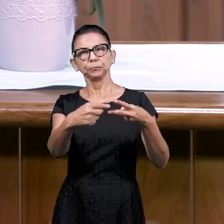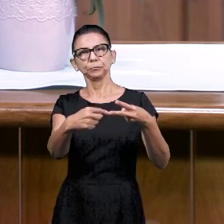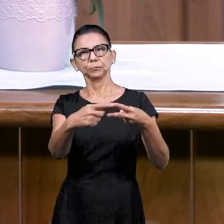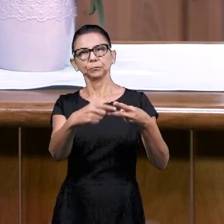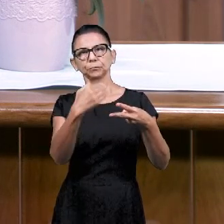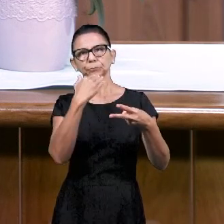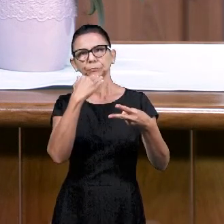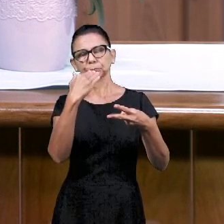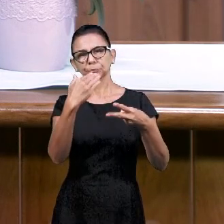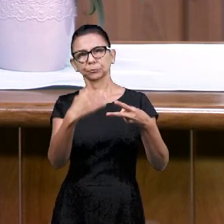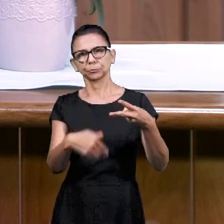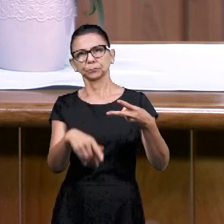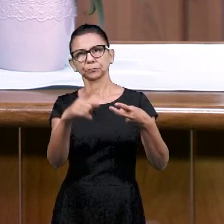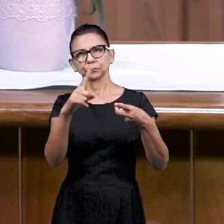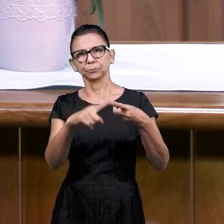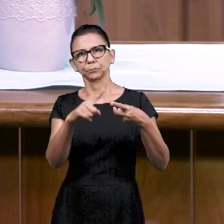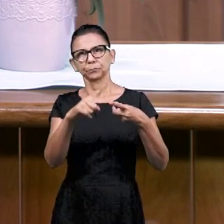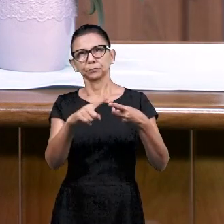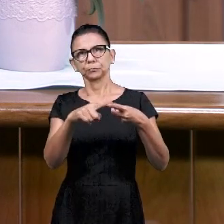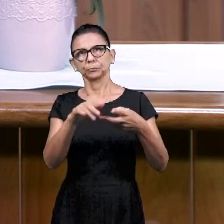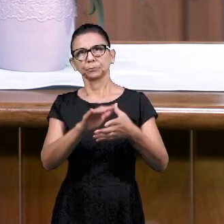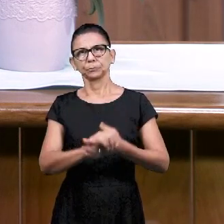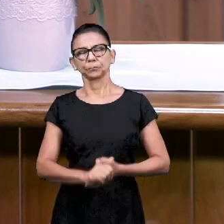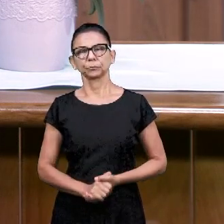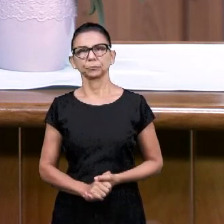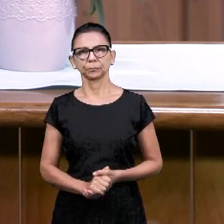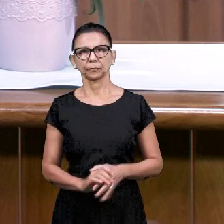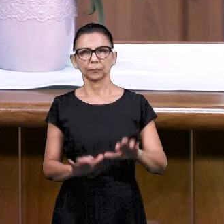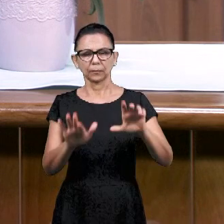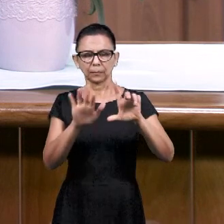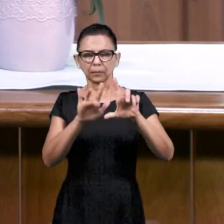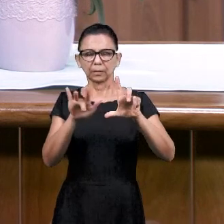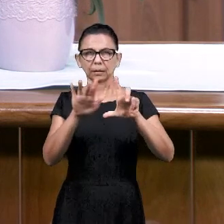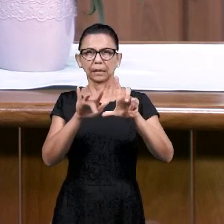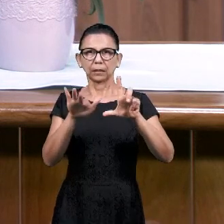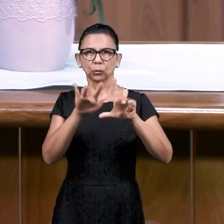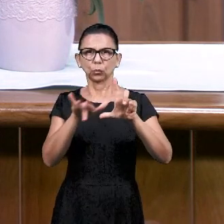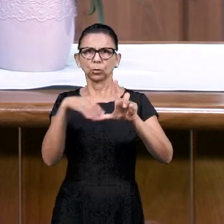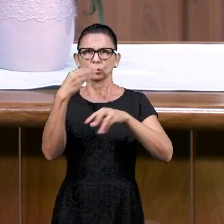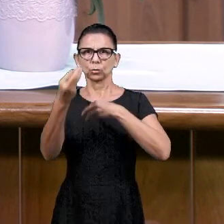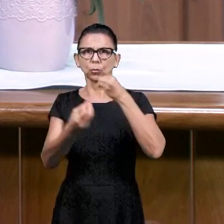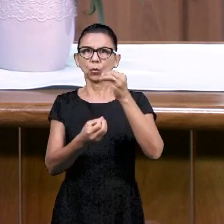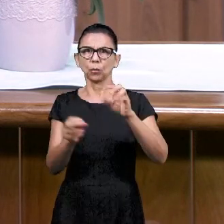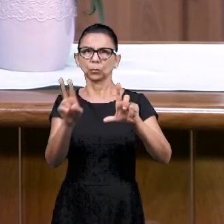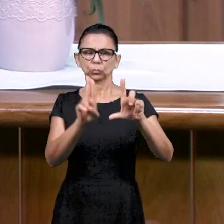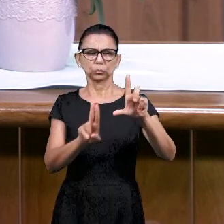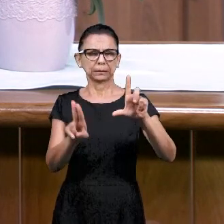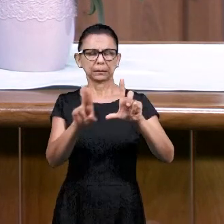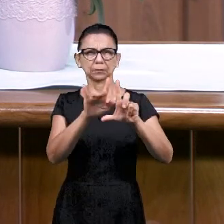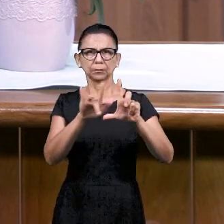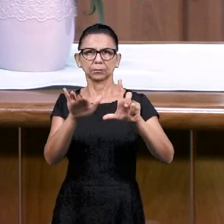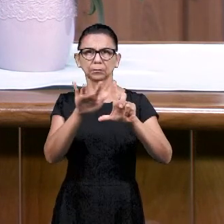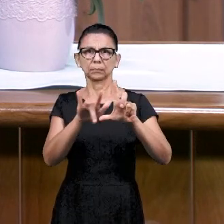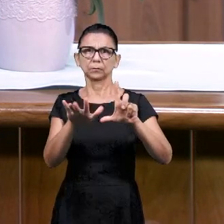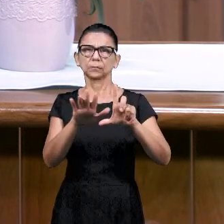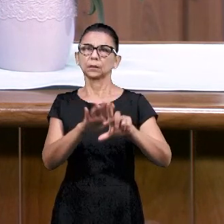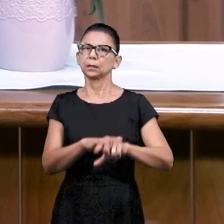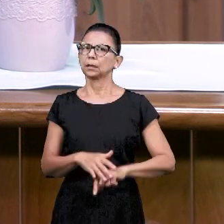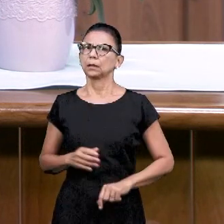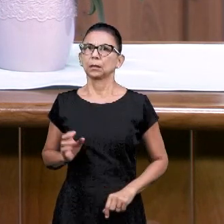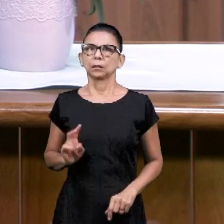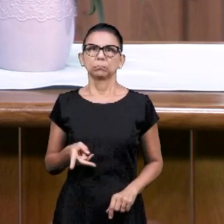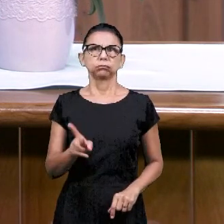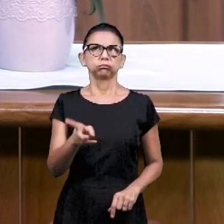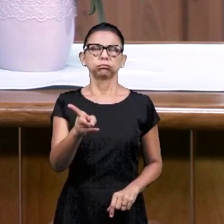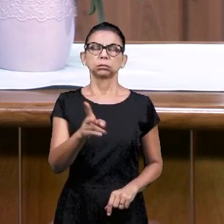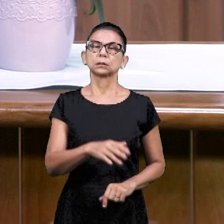afin de répondre à deux demandes. La première, c'est l'utilisation du QR code. Nous avons commencé à utiliser cette